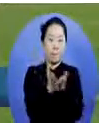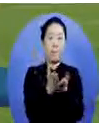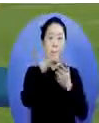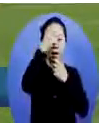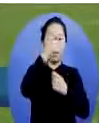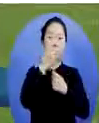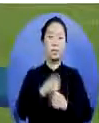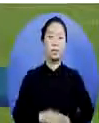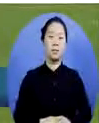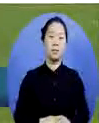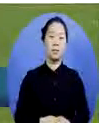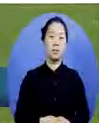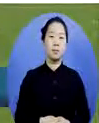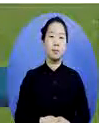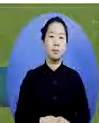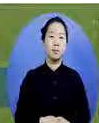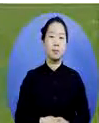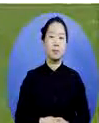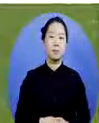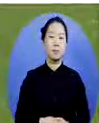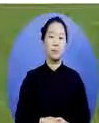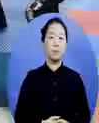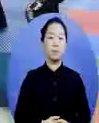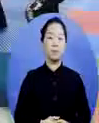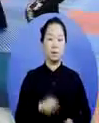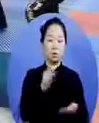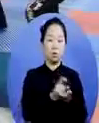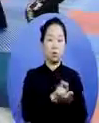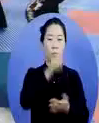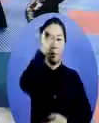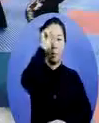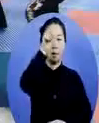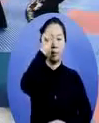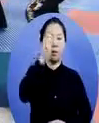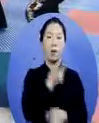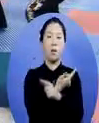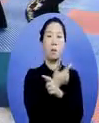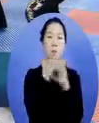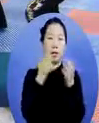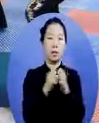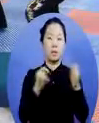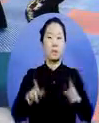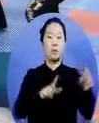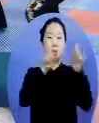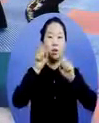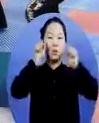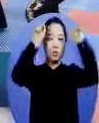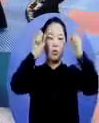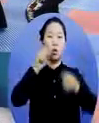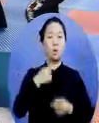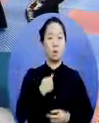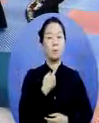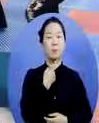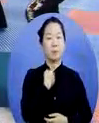스포츠로 최근 각광받고 있습니다 축구 배드민턴 등 많은 분들이 요즘 생활체육 한 가지 쯤은